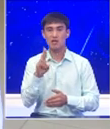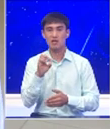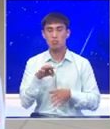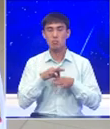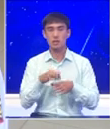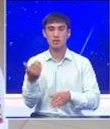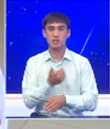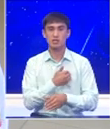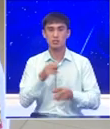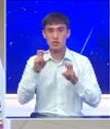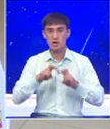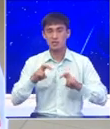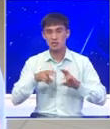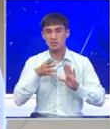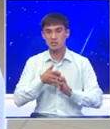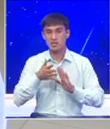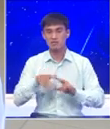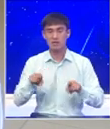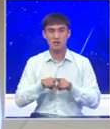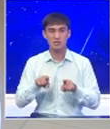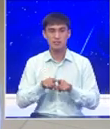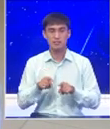провести диагностические исследования, а также